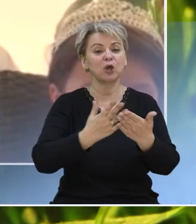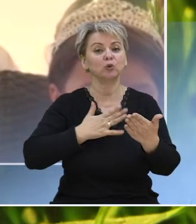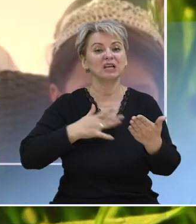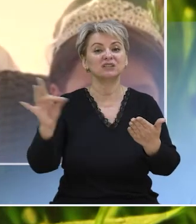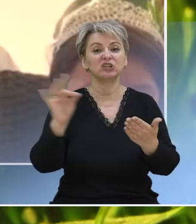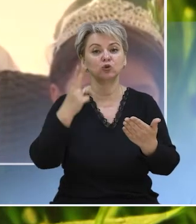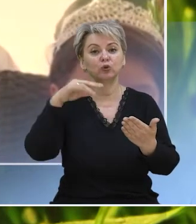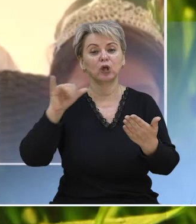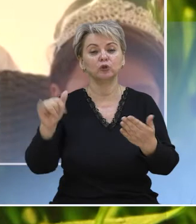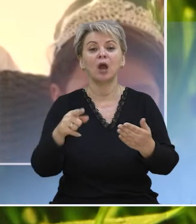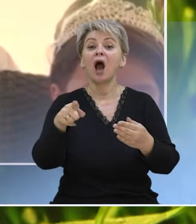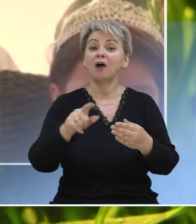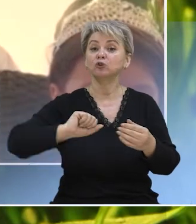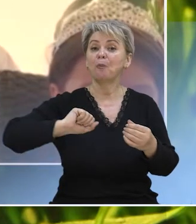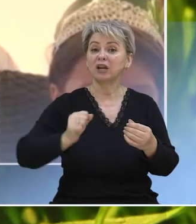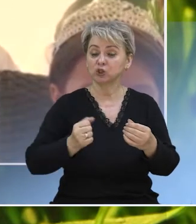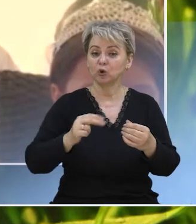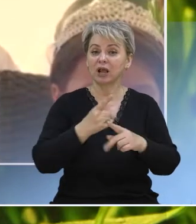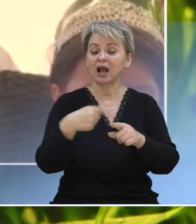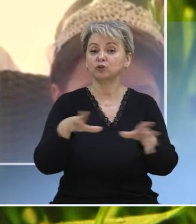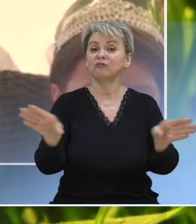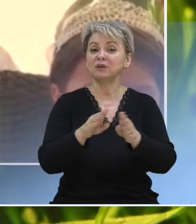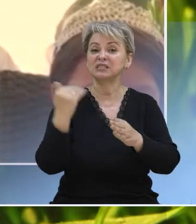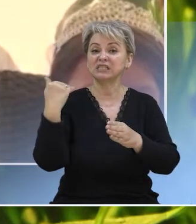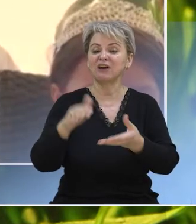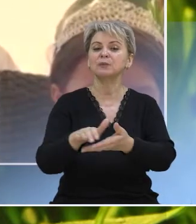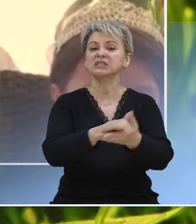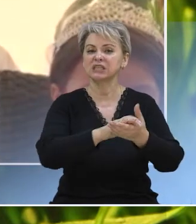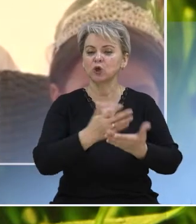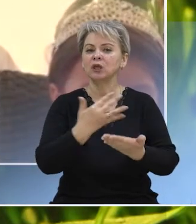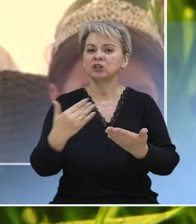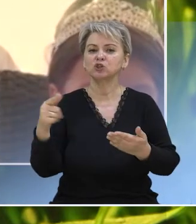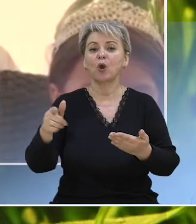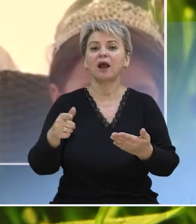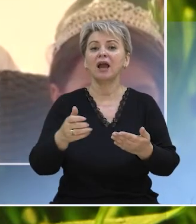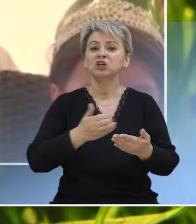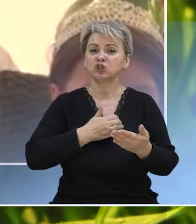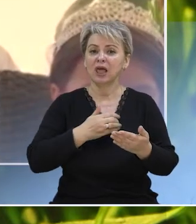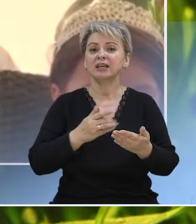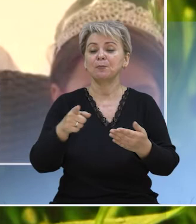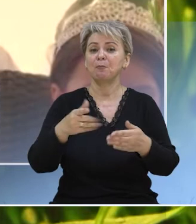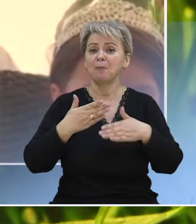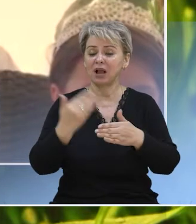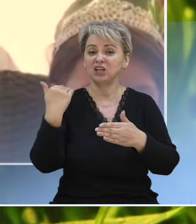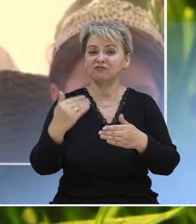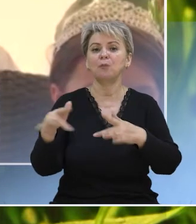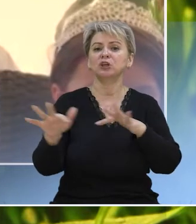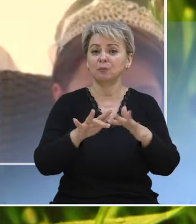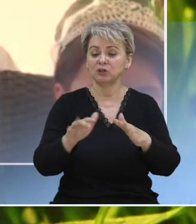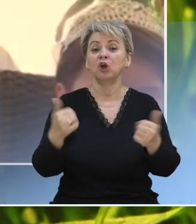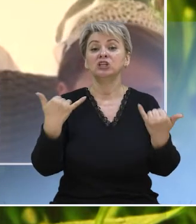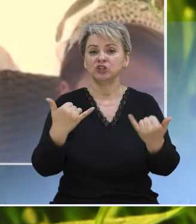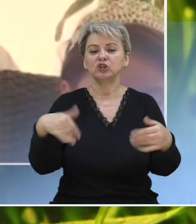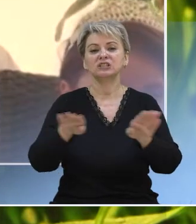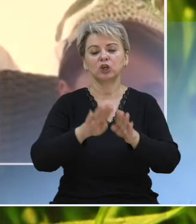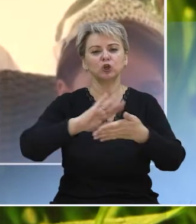представлены у нас в Ростове-на-Дону. Вот скажите, партнеры, которые вместе с вами сотрудничали, насколько охотно они шли на это мероприятие? Ведь